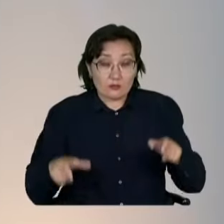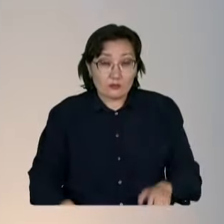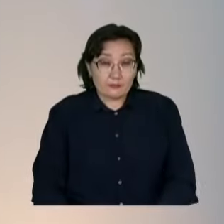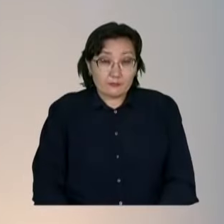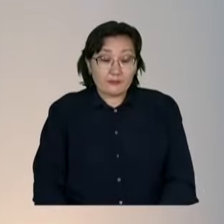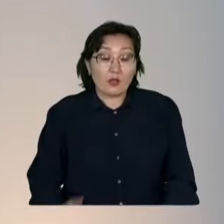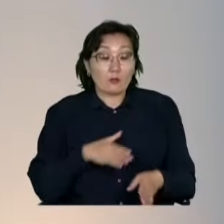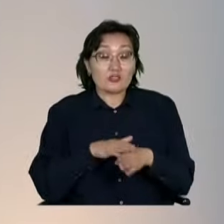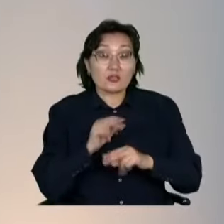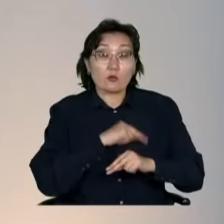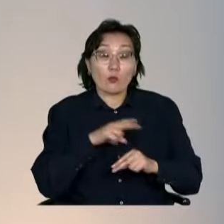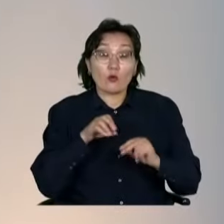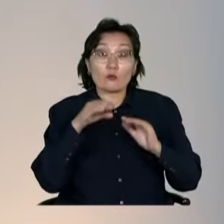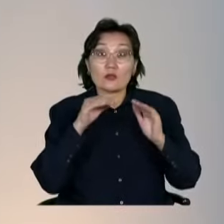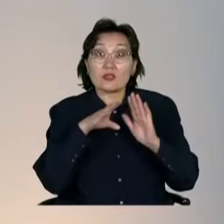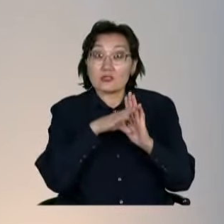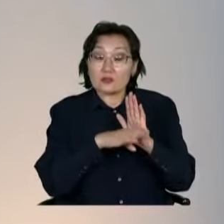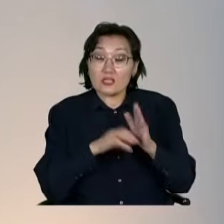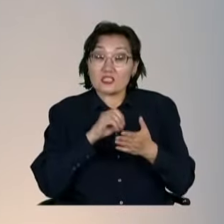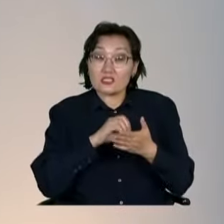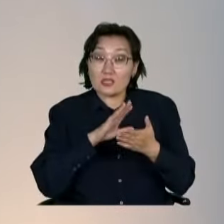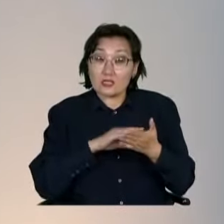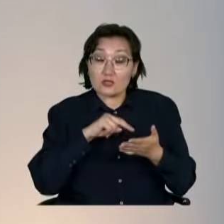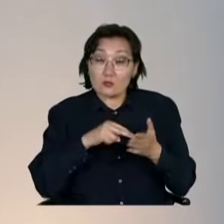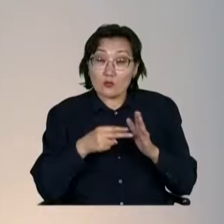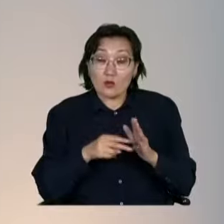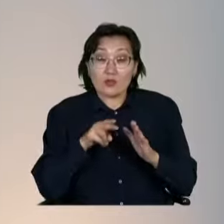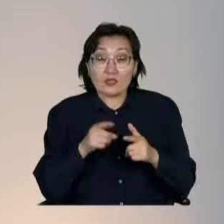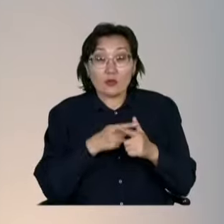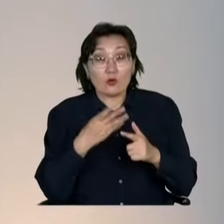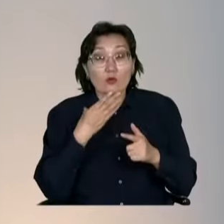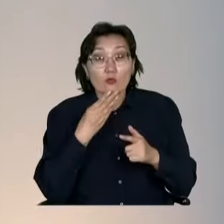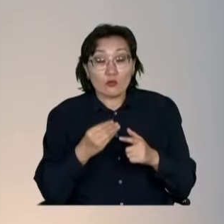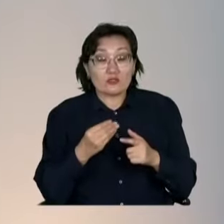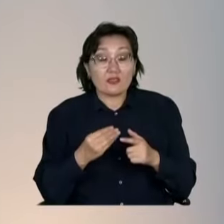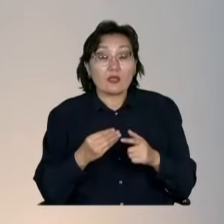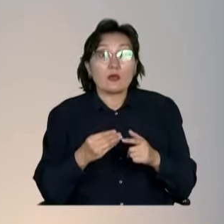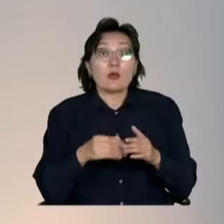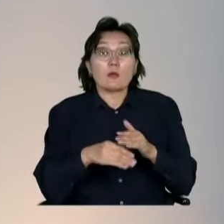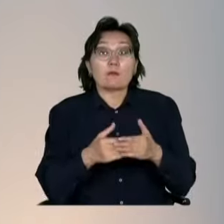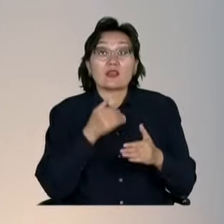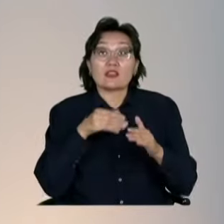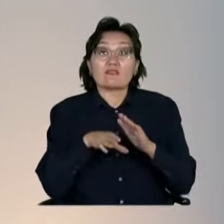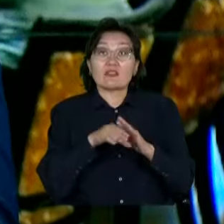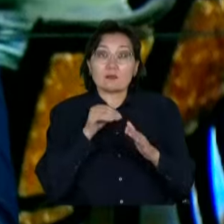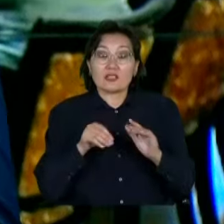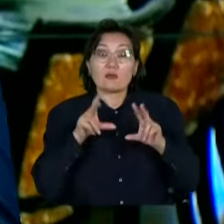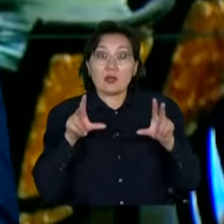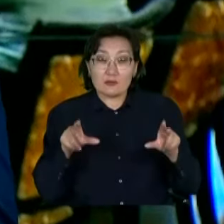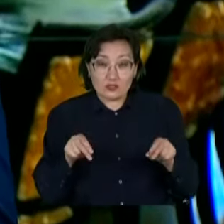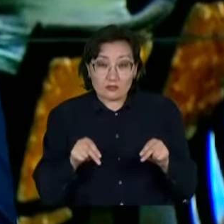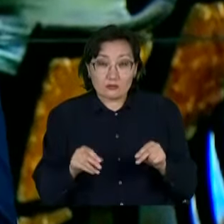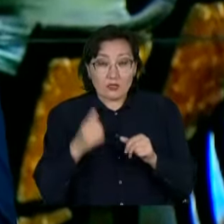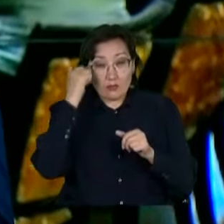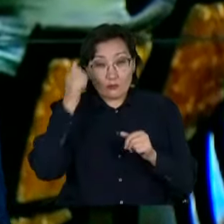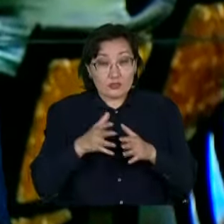безусловно, либо по пунктам, закрепленным в дорожной карте, либо по своим предвыборным обещаниям. Замечательно. Асия Яковлевна, спасибо